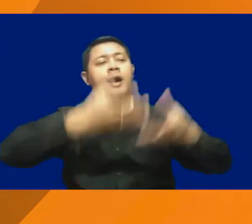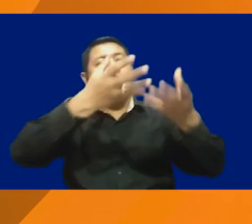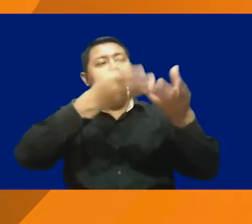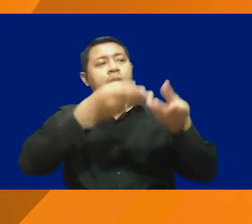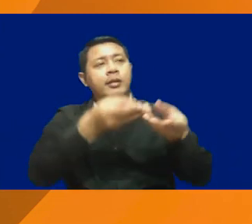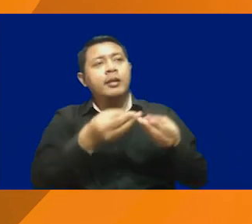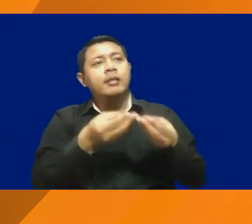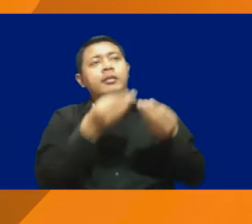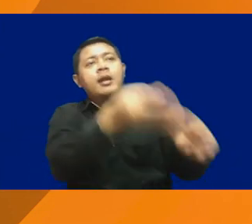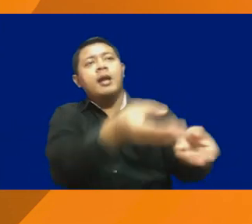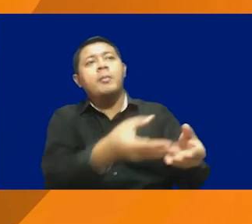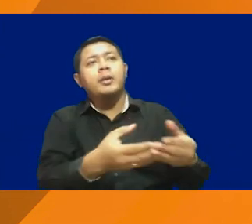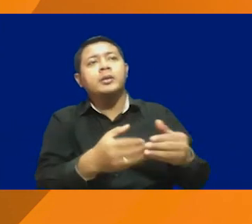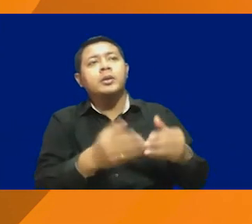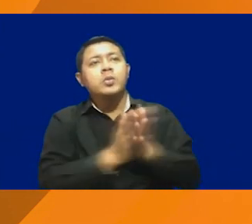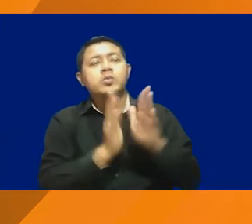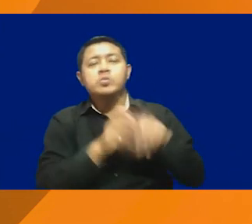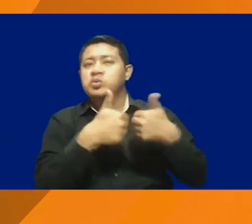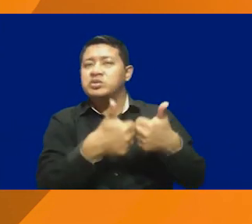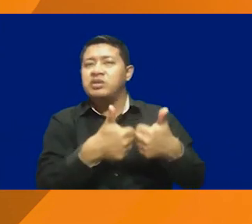Tidak pernah mendapat pujian.